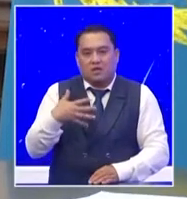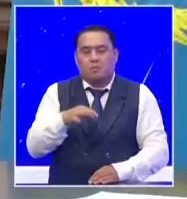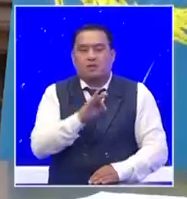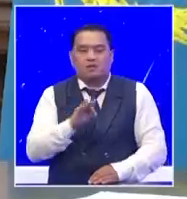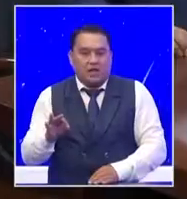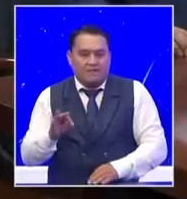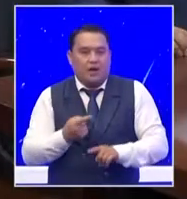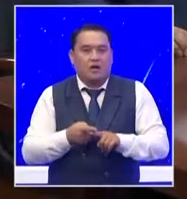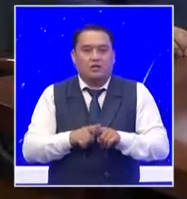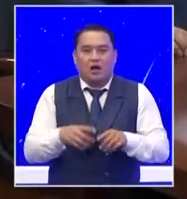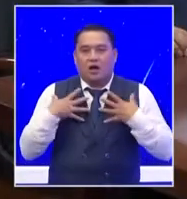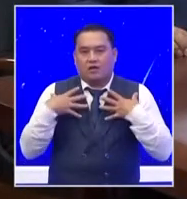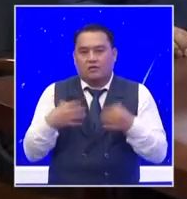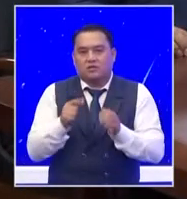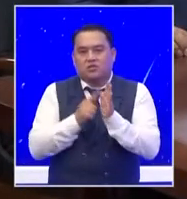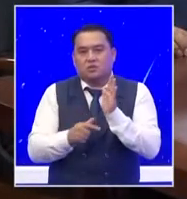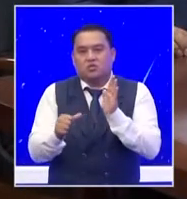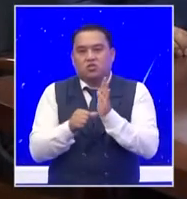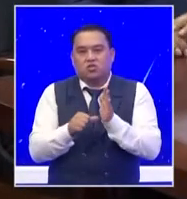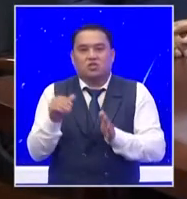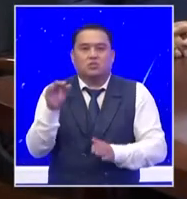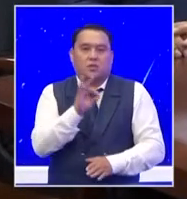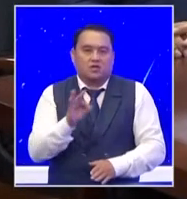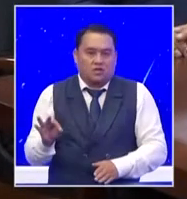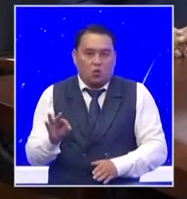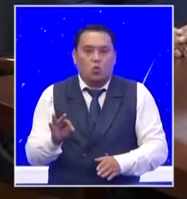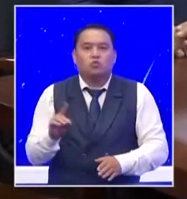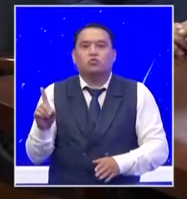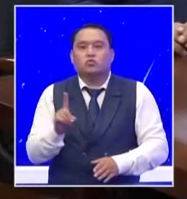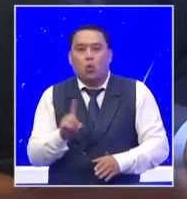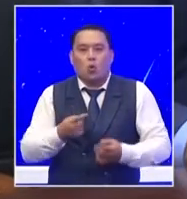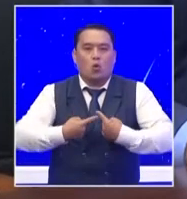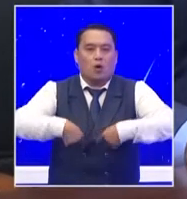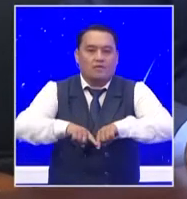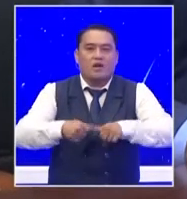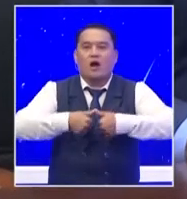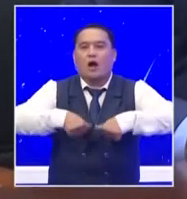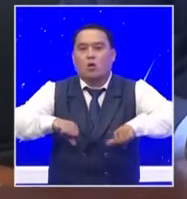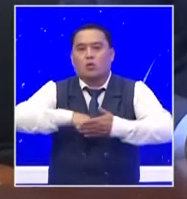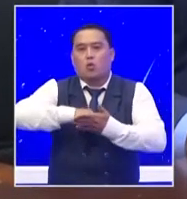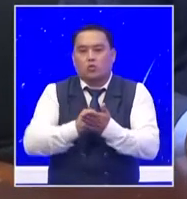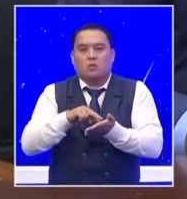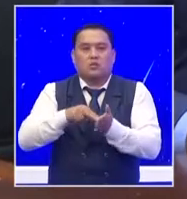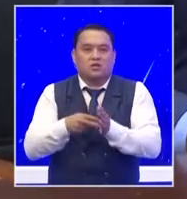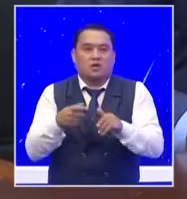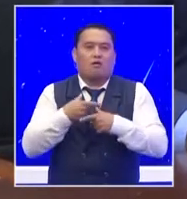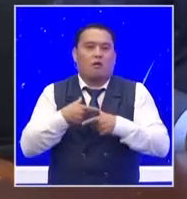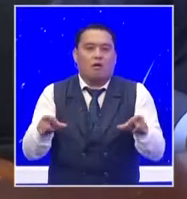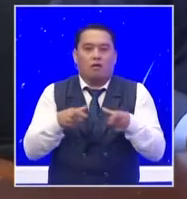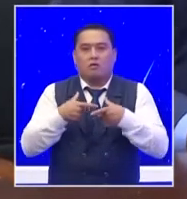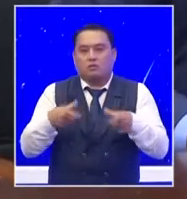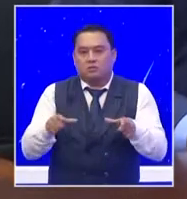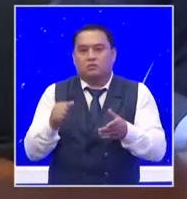0,5%. Количество выздоровевших достигло 76%. Учитывая это, члены комиссии утвердили план послабления.